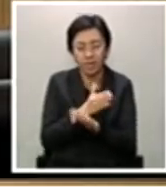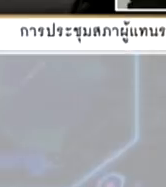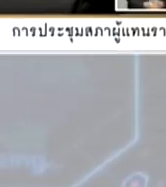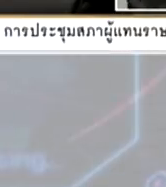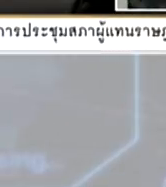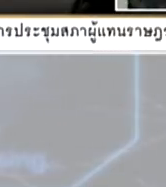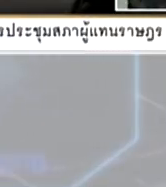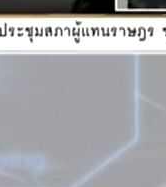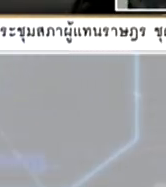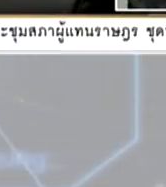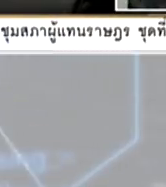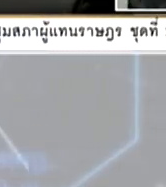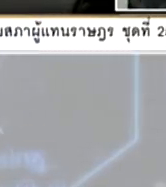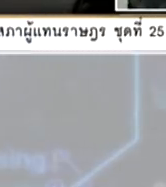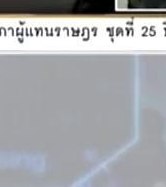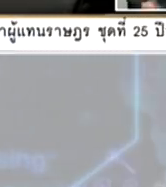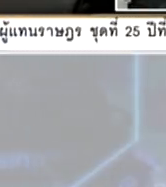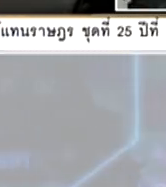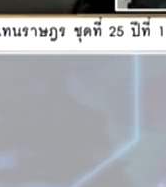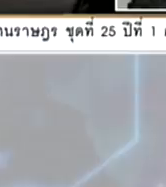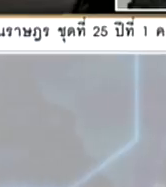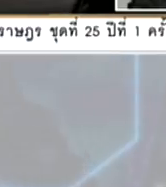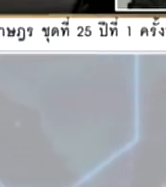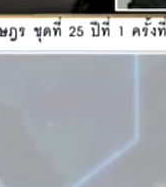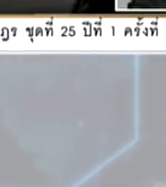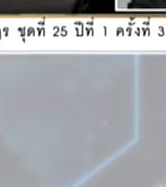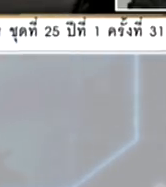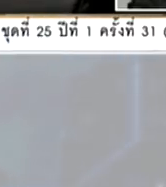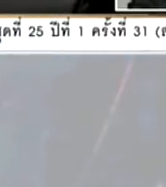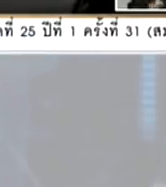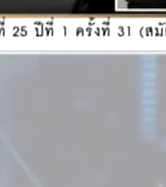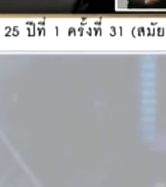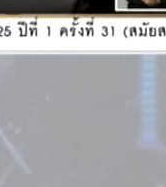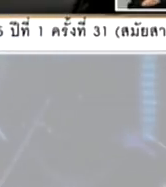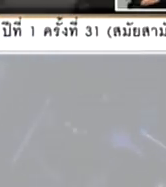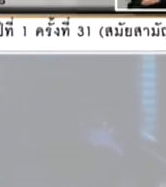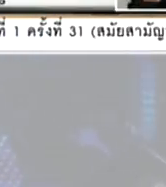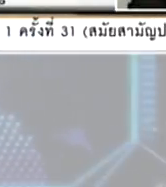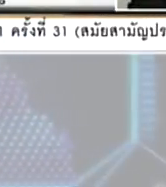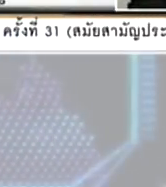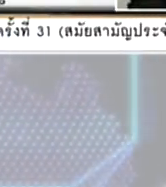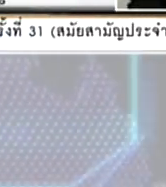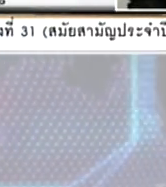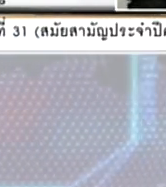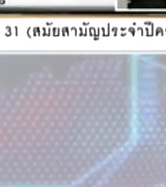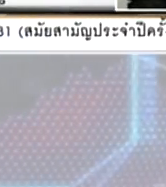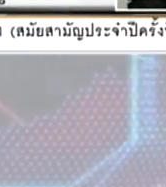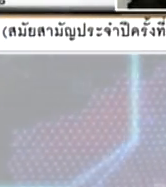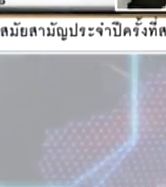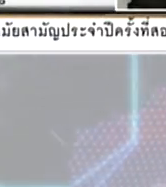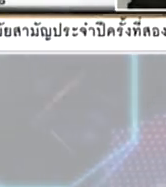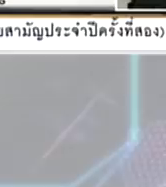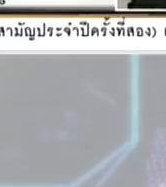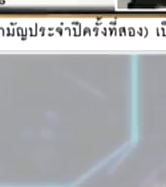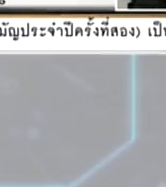ก็ขอประท้วงท่านผู้อภิปรายตามข้อบังคับข้อที่69ครับก็คืออภิปราย